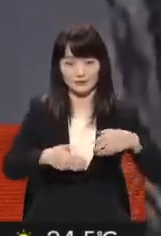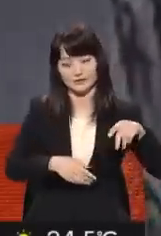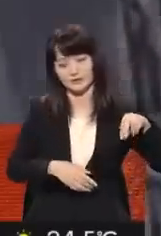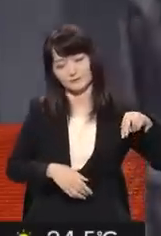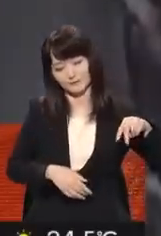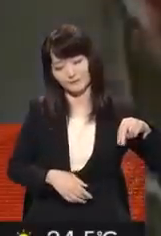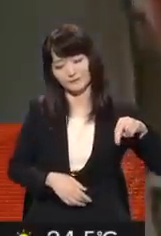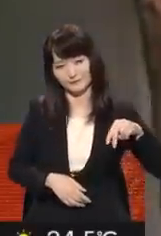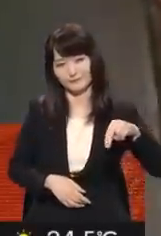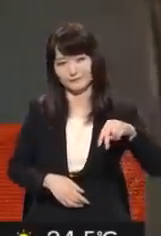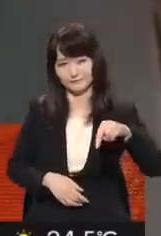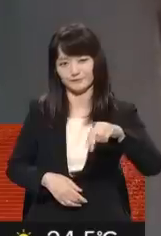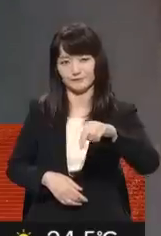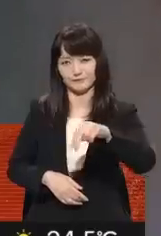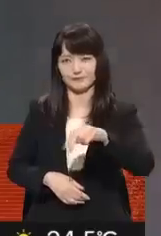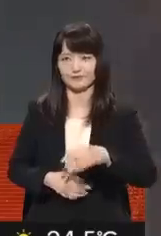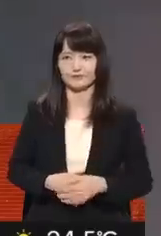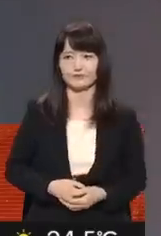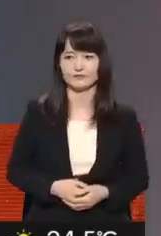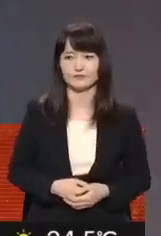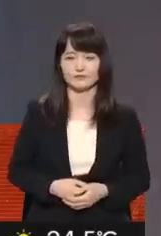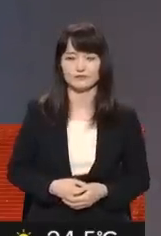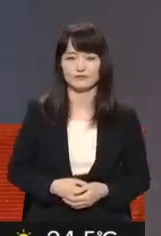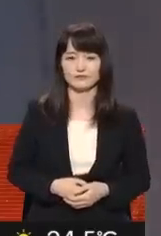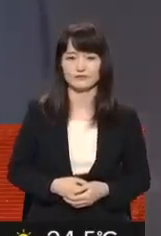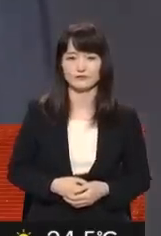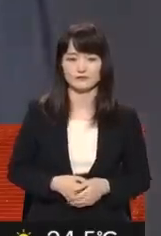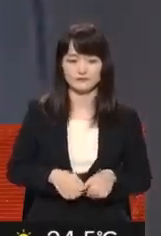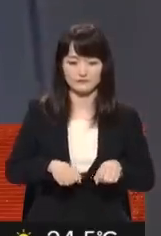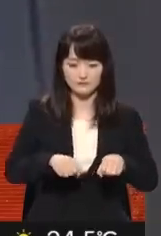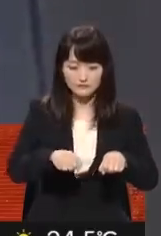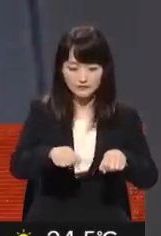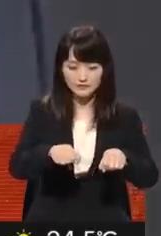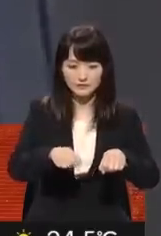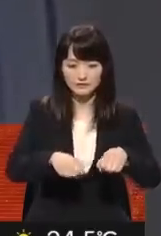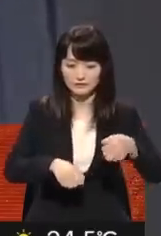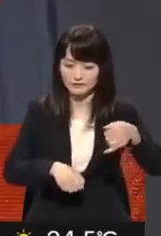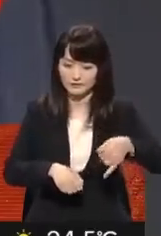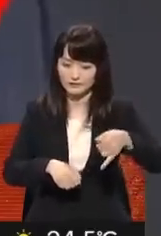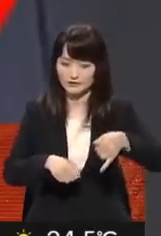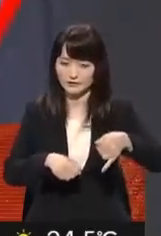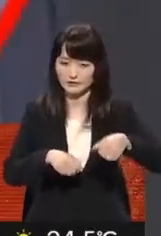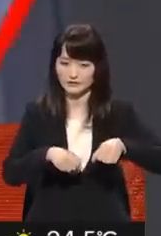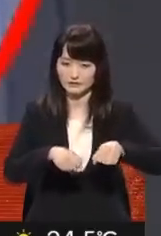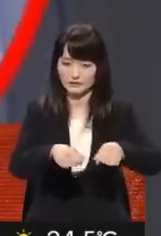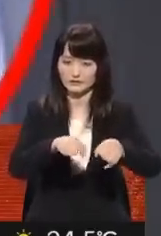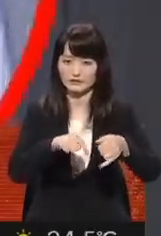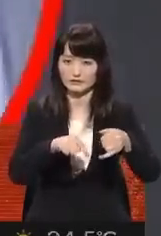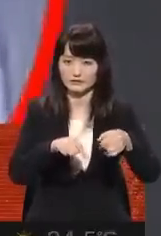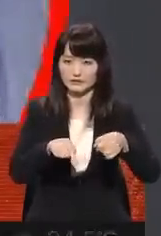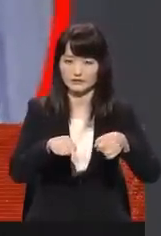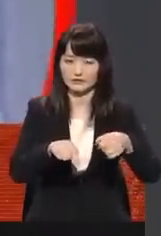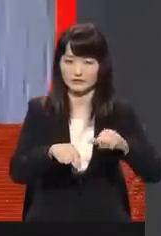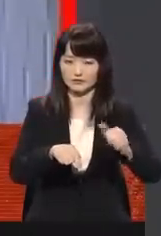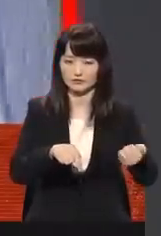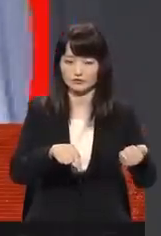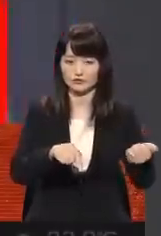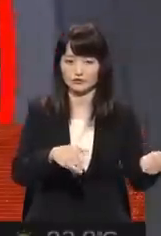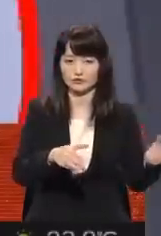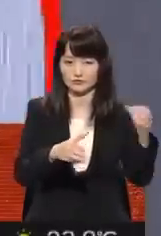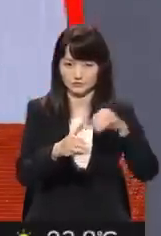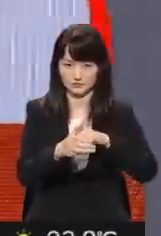가벼운 발걸음이 보이고요. 저 캐리어에 결국은 나중에 피해자의 시신을 담는 상황이거든요. 저